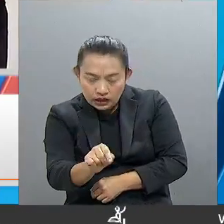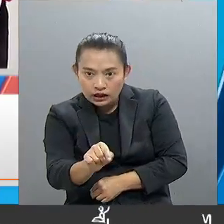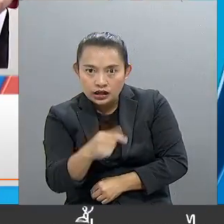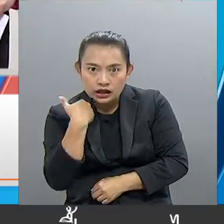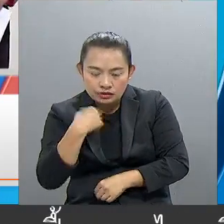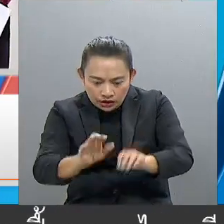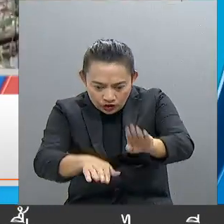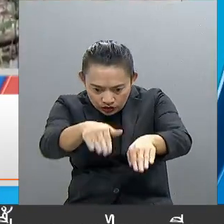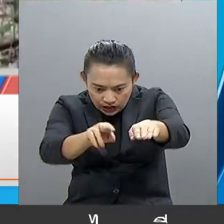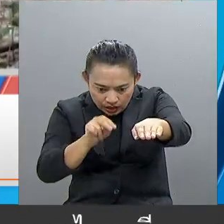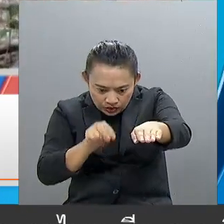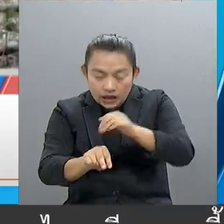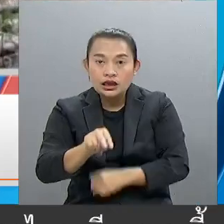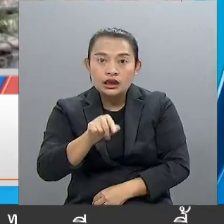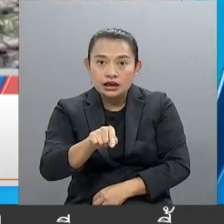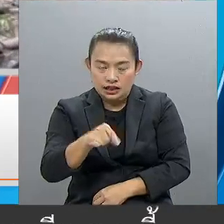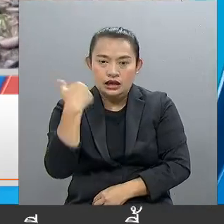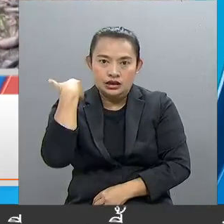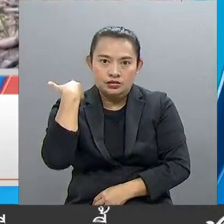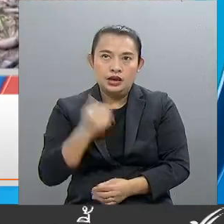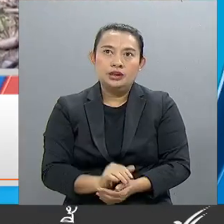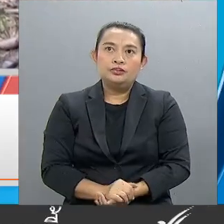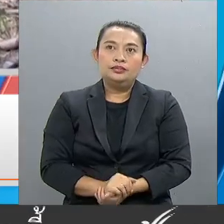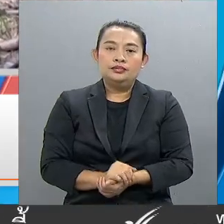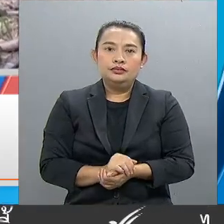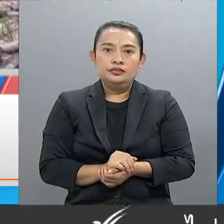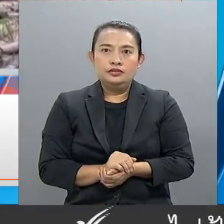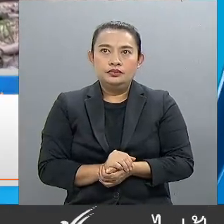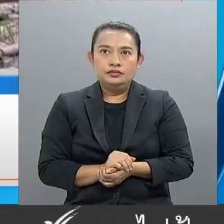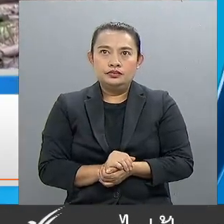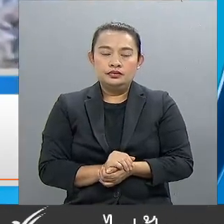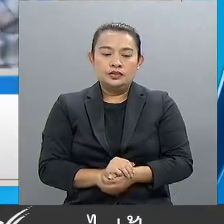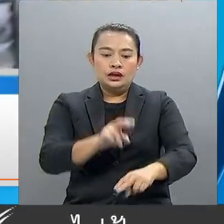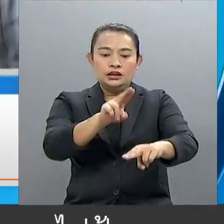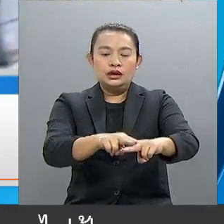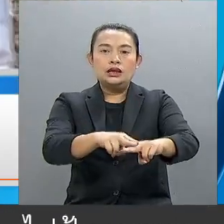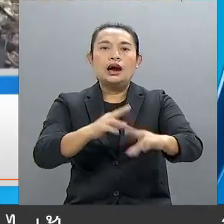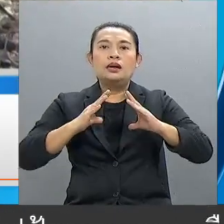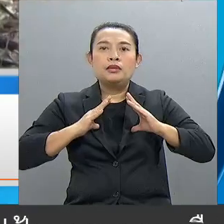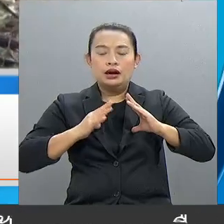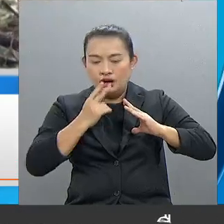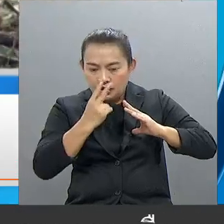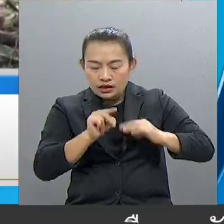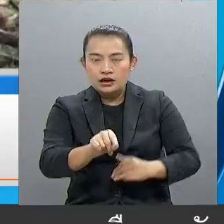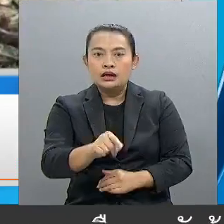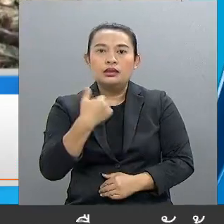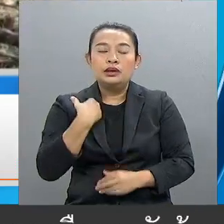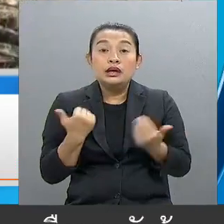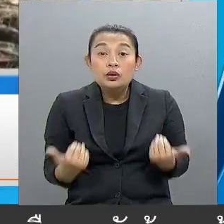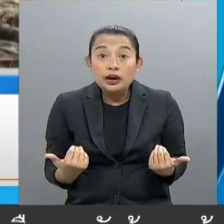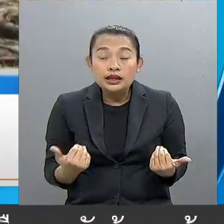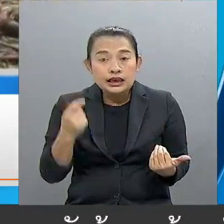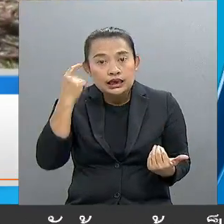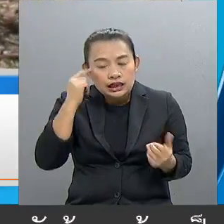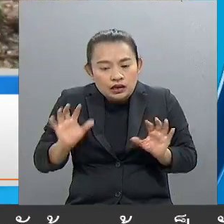อยใบไม้ของการพักนั่งพักอาศัยนะครับวันนี้เราก็จะได้ระดมบูรณาการทุก